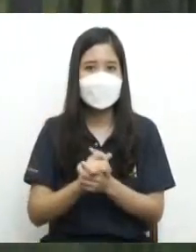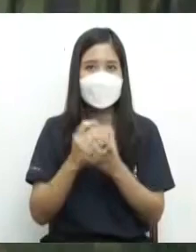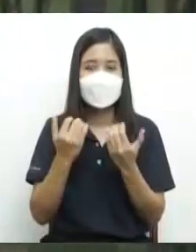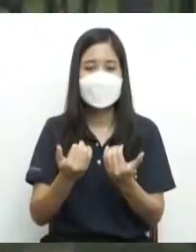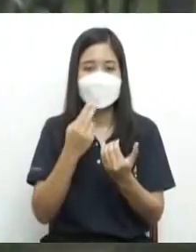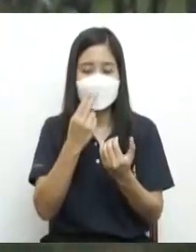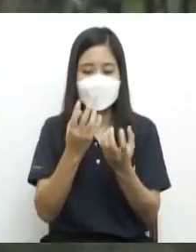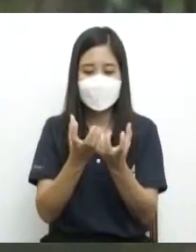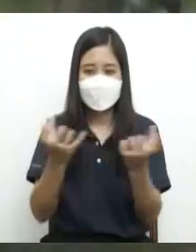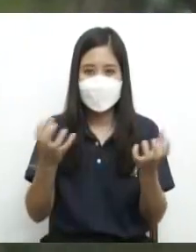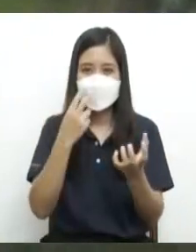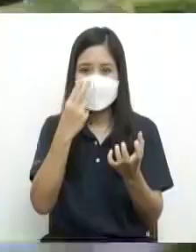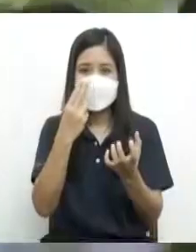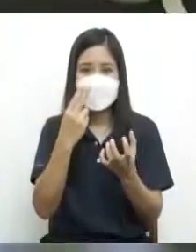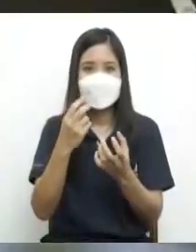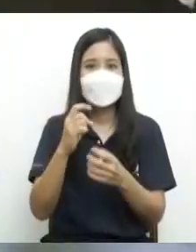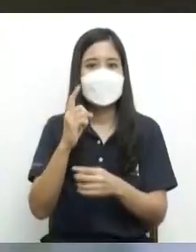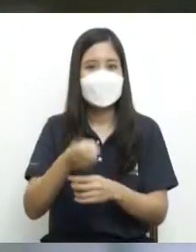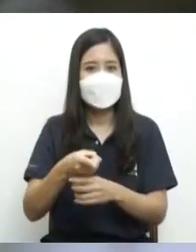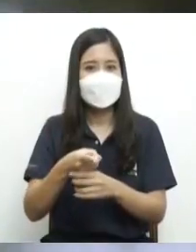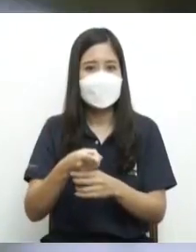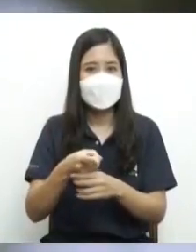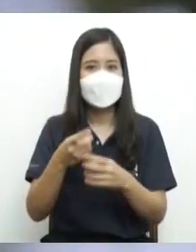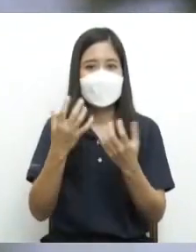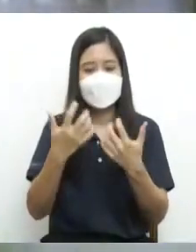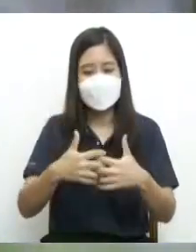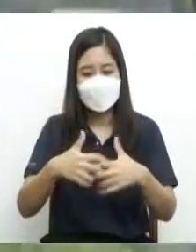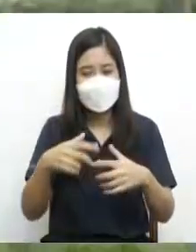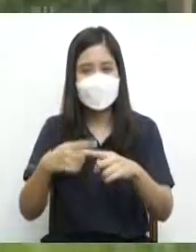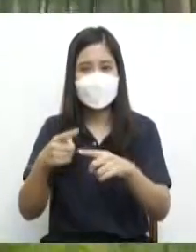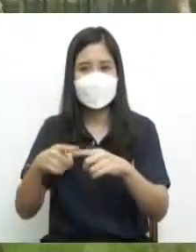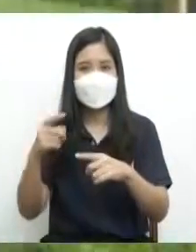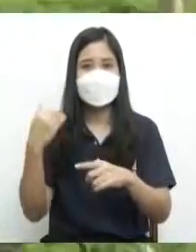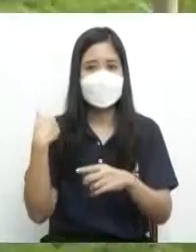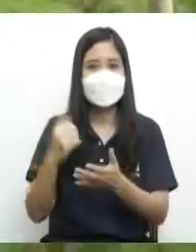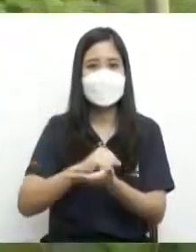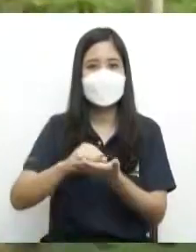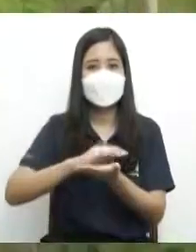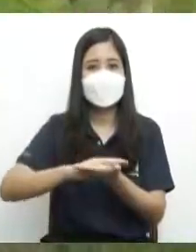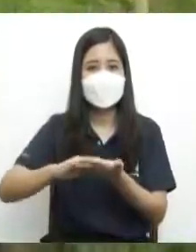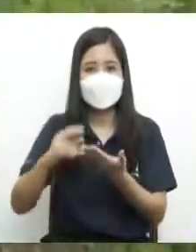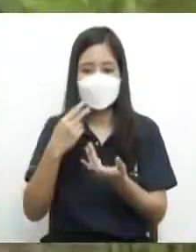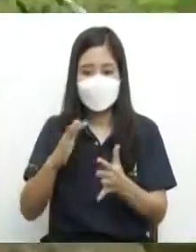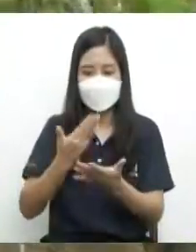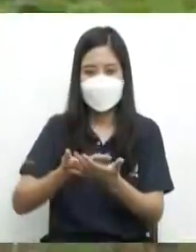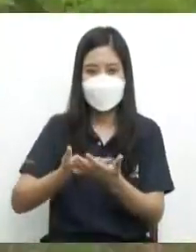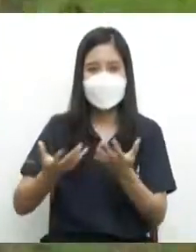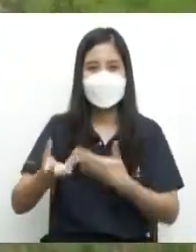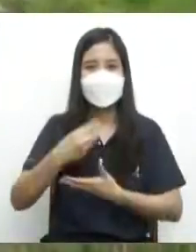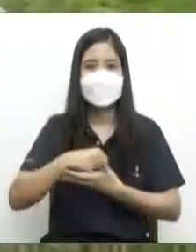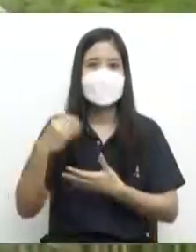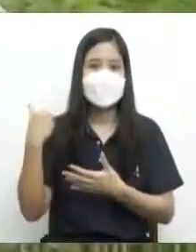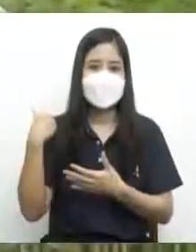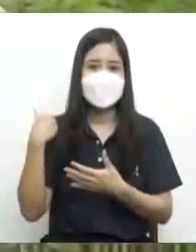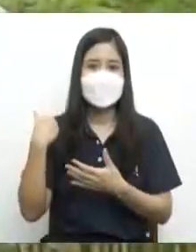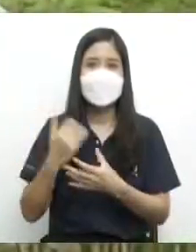คุณภาพดีเนี่ยราคาของวัตถุดิบในเรื่องของผลผลิตเขาเนี่ยก็จะดีตามด้วยทำให้เสริมในเรื่องของรายได้นะคะทางศูนย์เราเองก็ขย